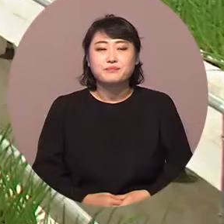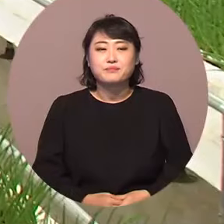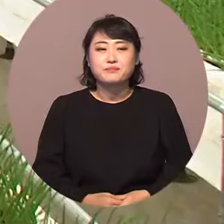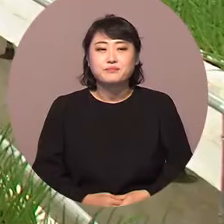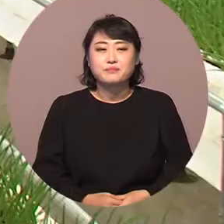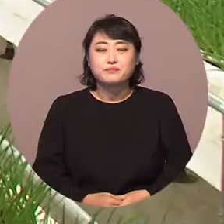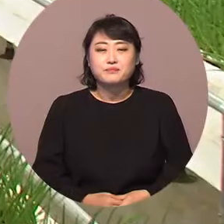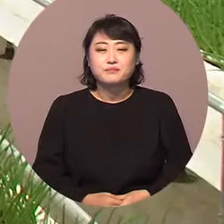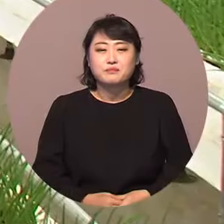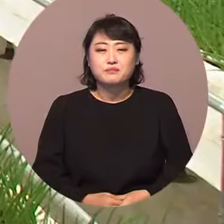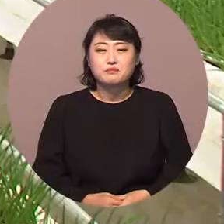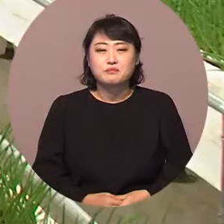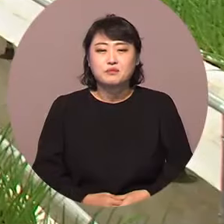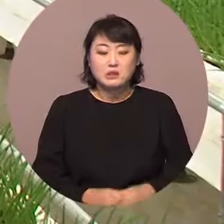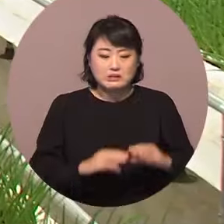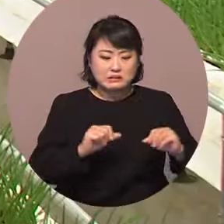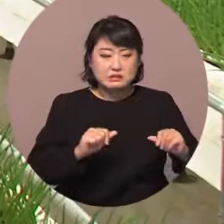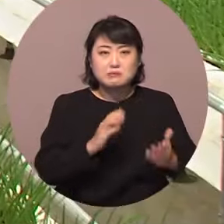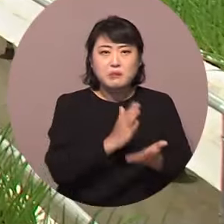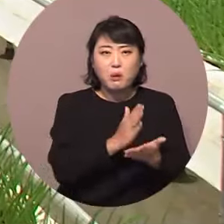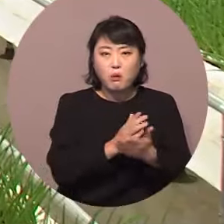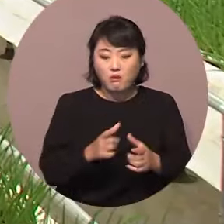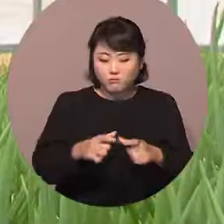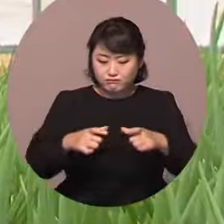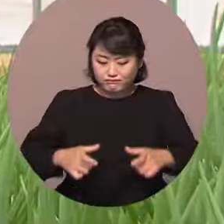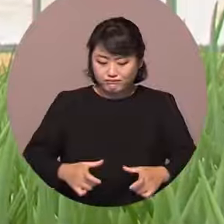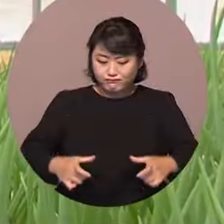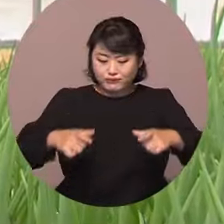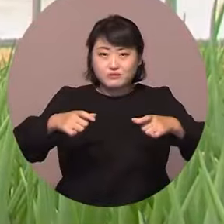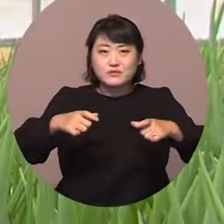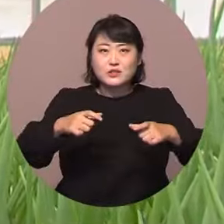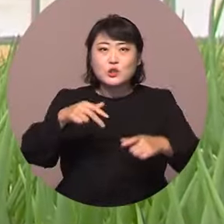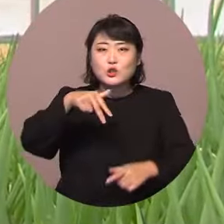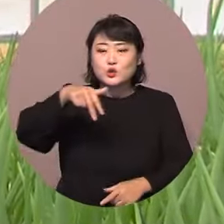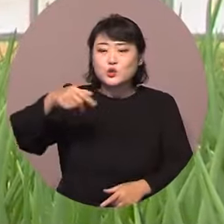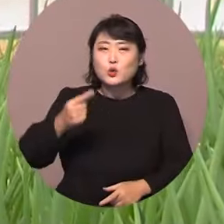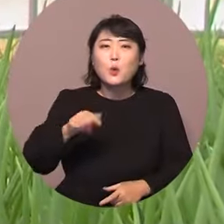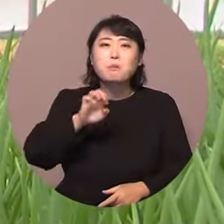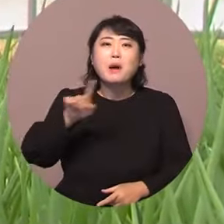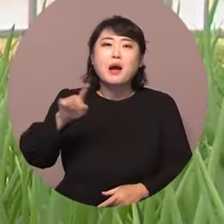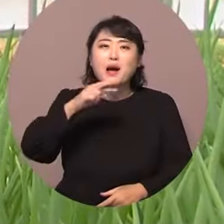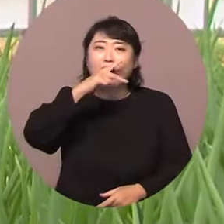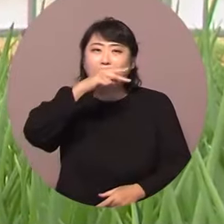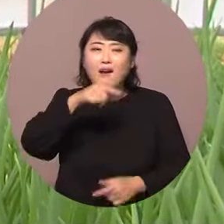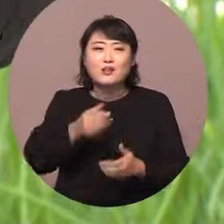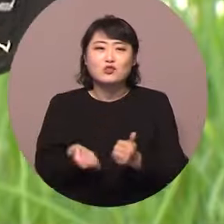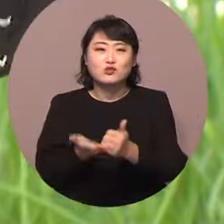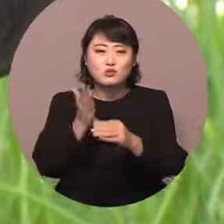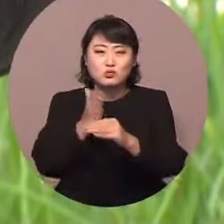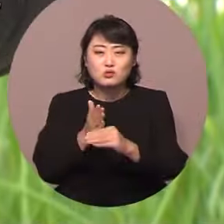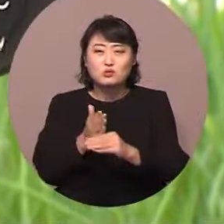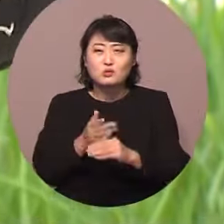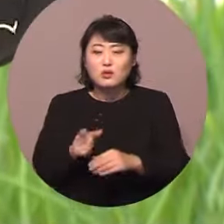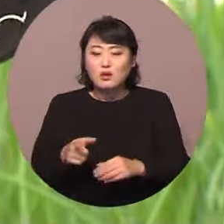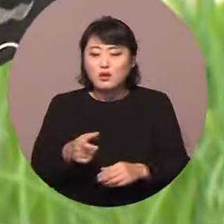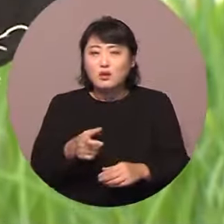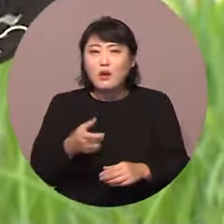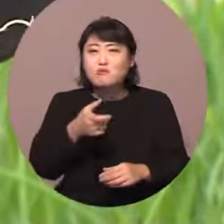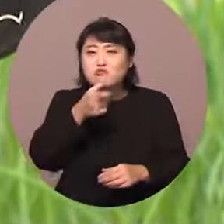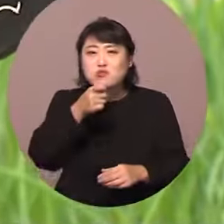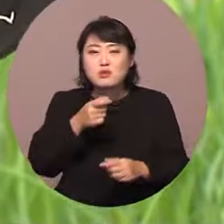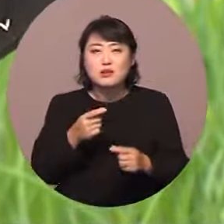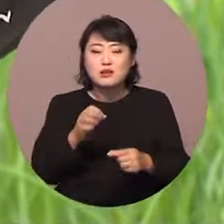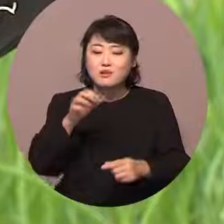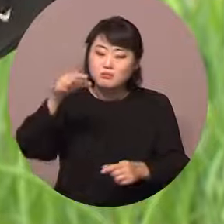기자입니다 흙이 아닌 사각틀 위로 쪽파가 자라고 있습니다 액체 비료로 작물에 영양분을 공급하는